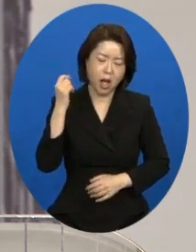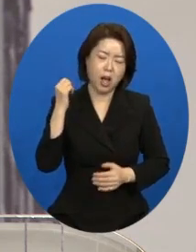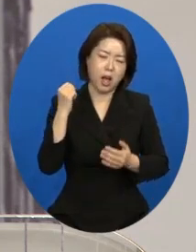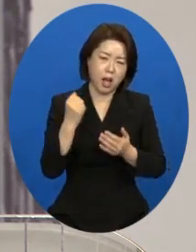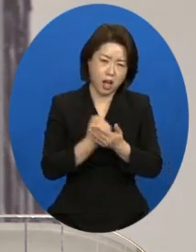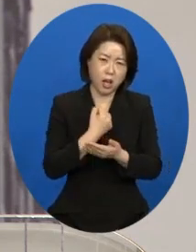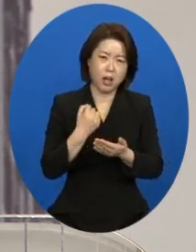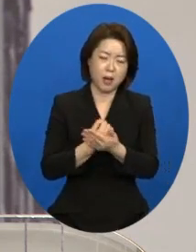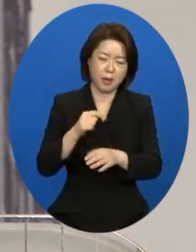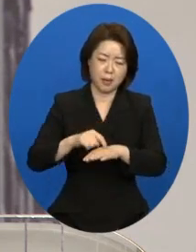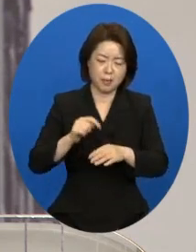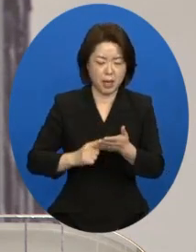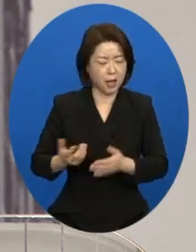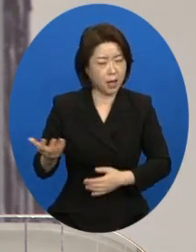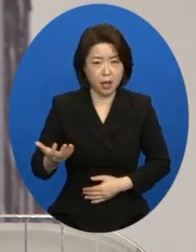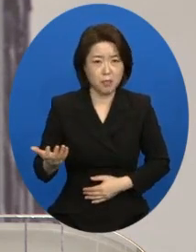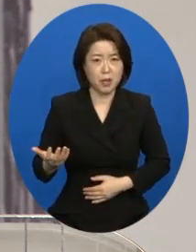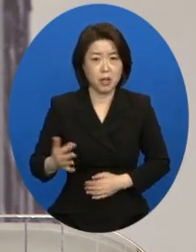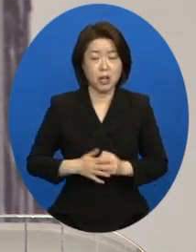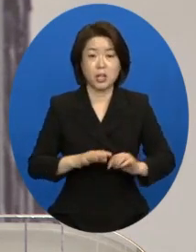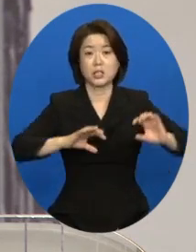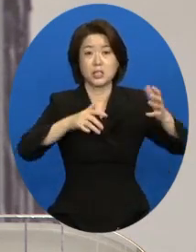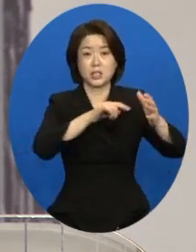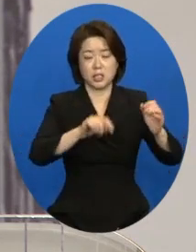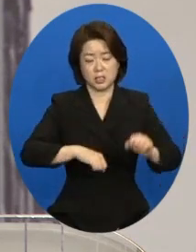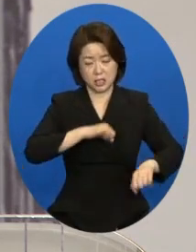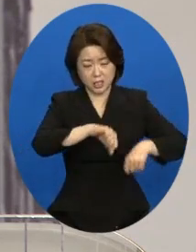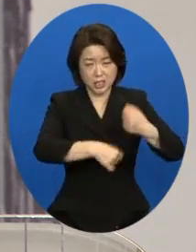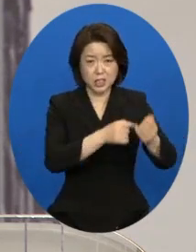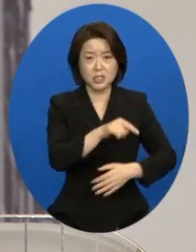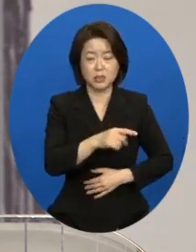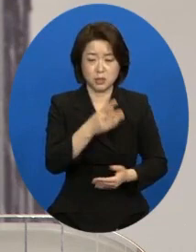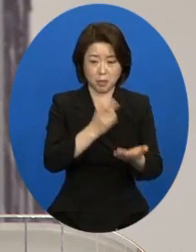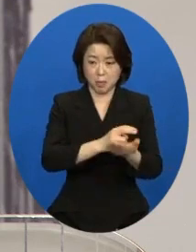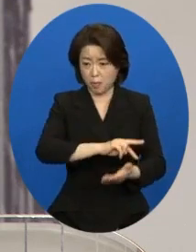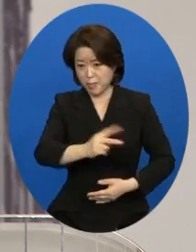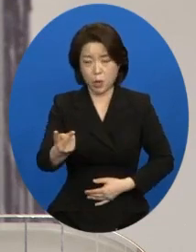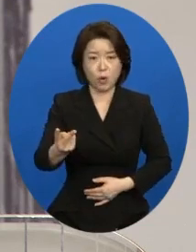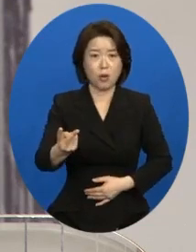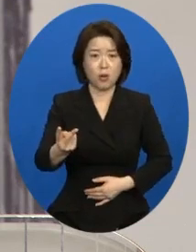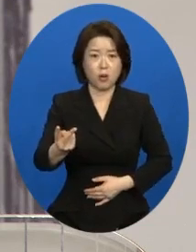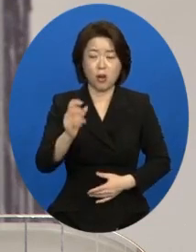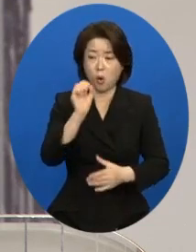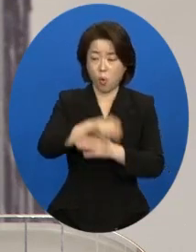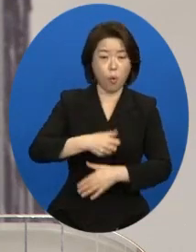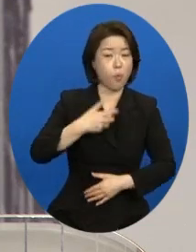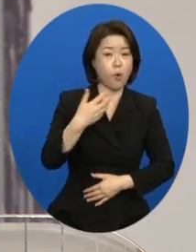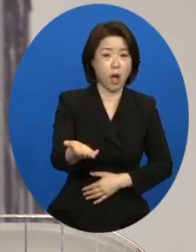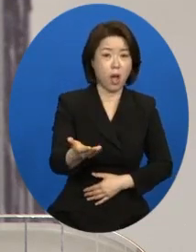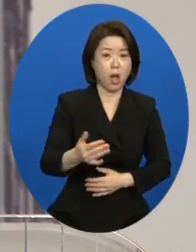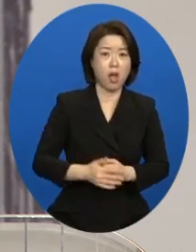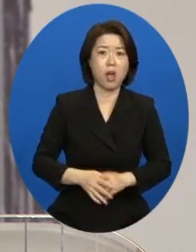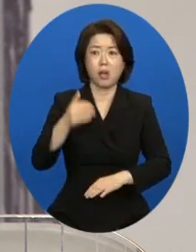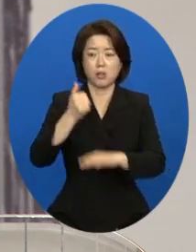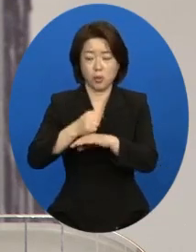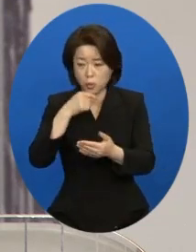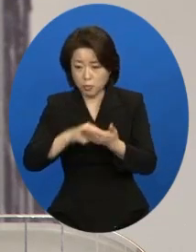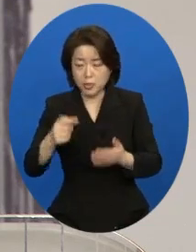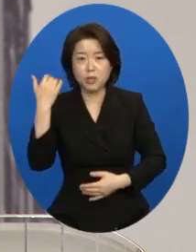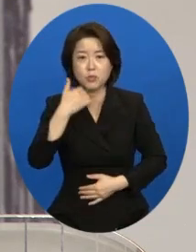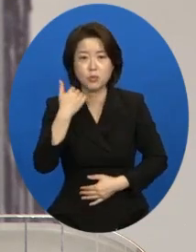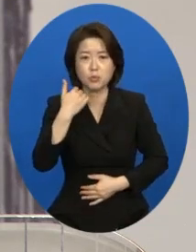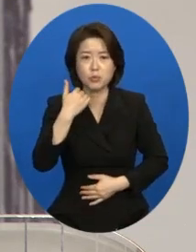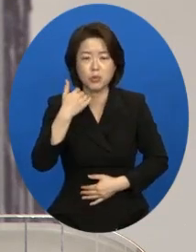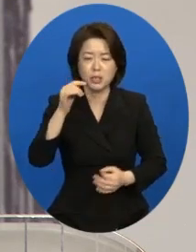마음이 아팠는지, 이 세상에 이 짐승이 법을 바꾸어서 허용하게 해주어서 결국 피해는